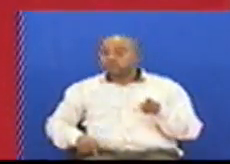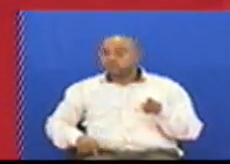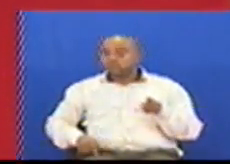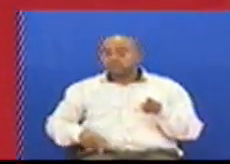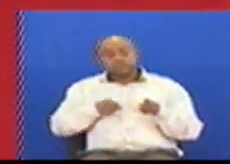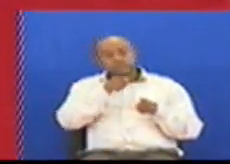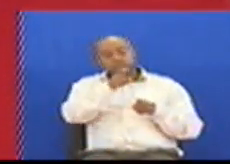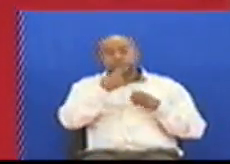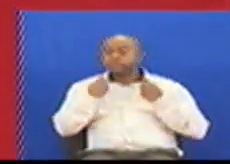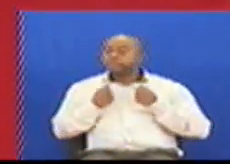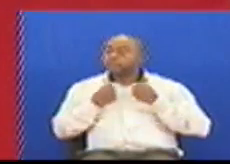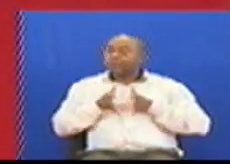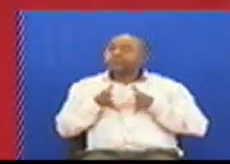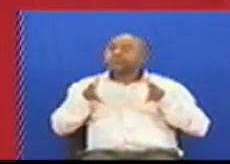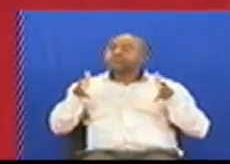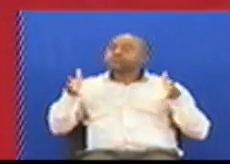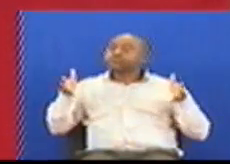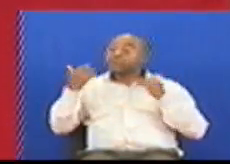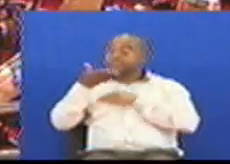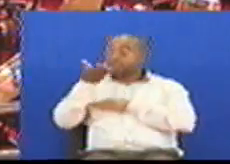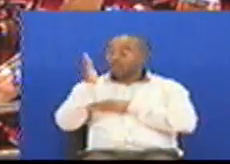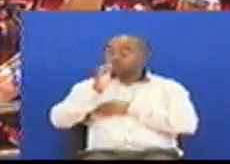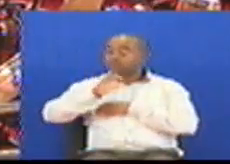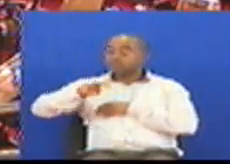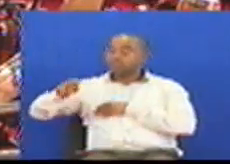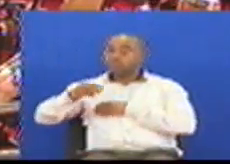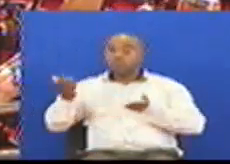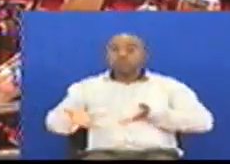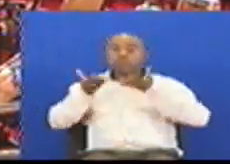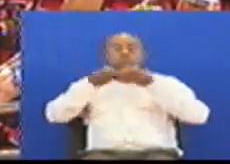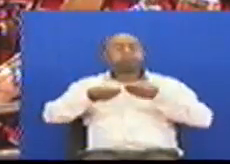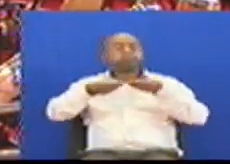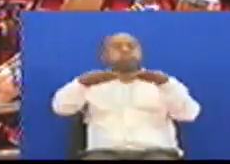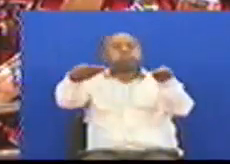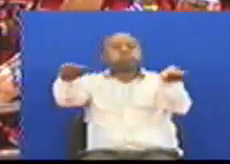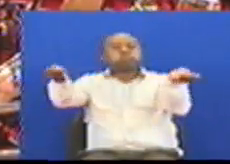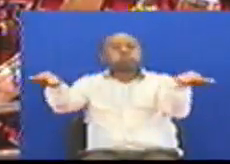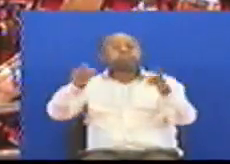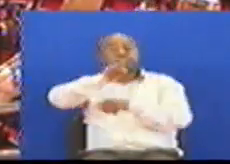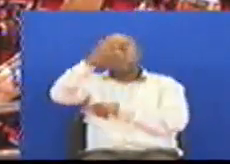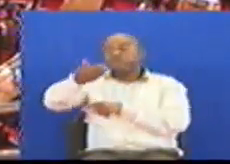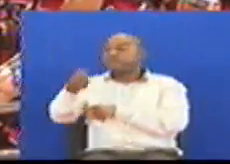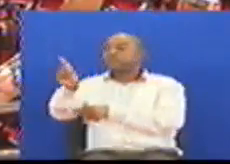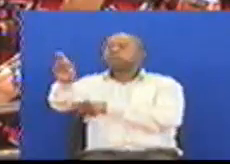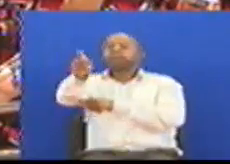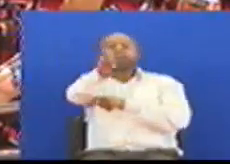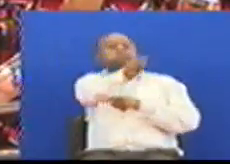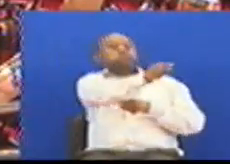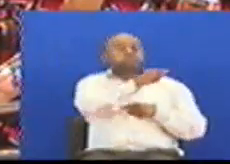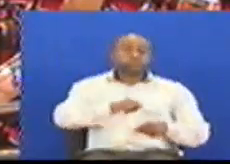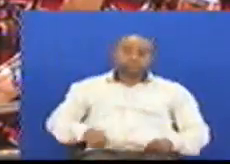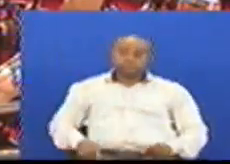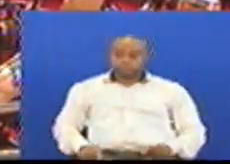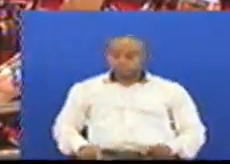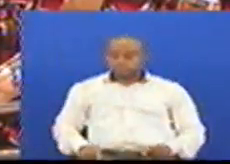kubwa sana zinazofanywa na serikali kwa ujumla kupeleka maendeleo hasa vijijini. Mheshimiwa